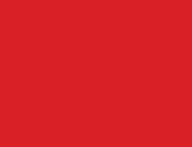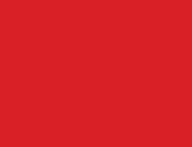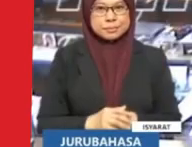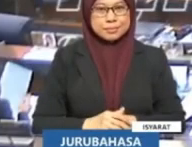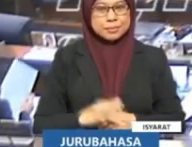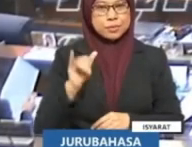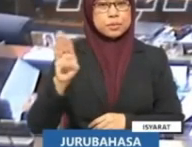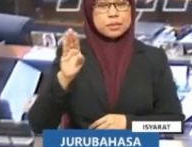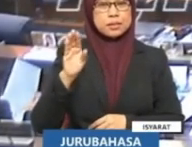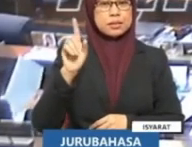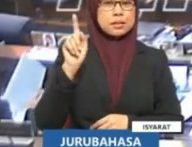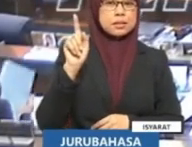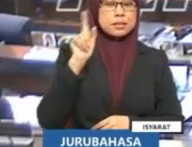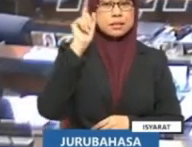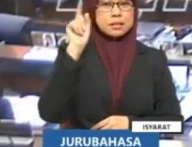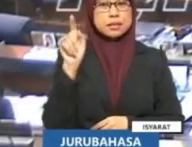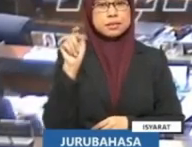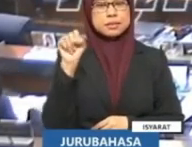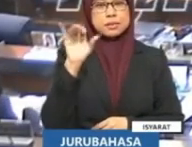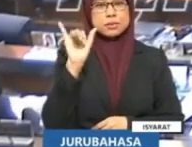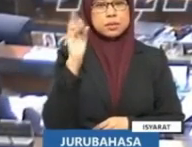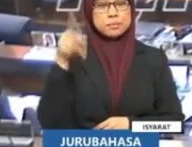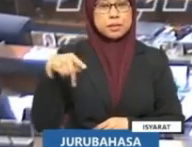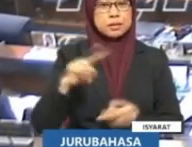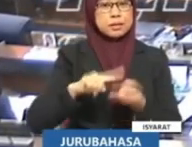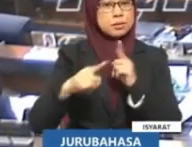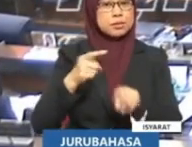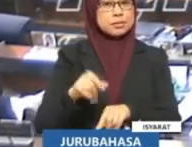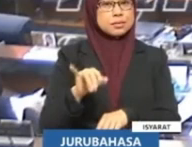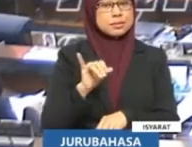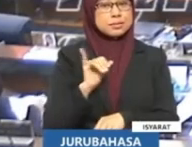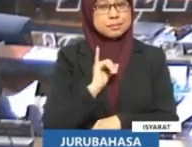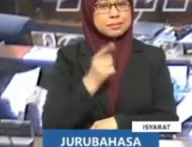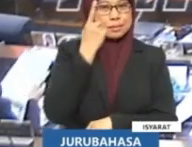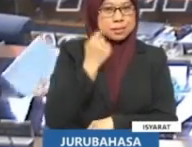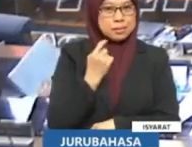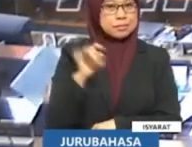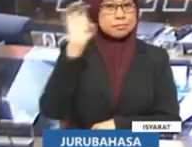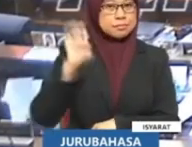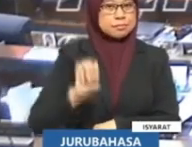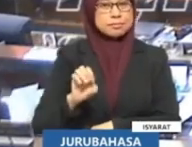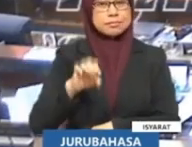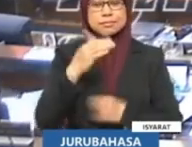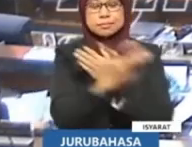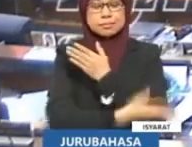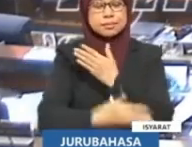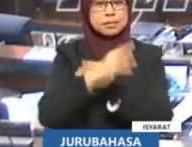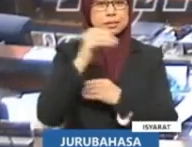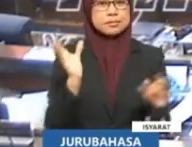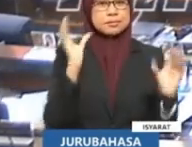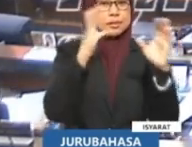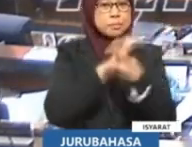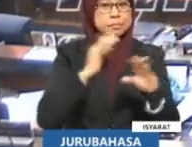yo yo matang si yang dipikul terima kasih kepada sahabat saya di pada Kuala krai bertanya mengenai bekalan elektrik negara dan juga